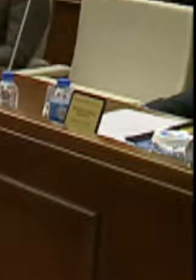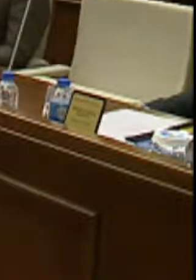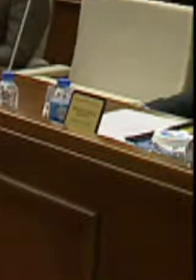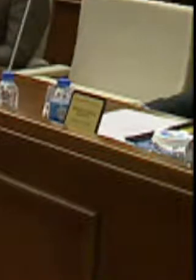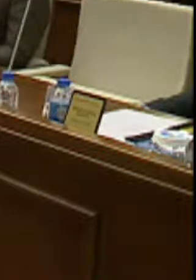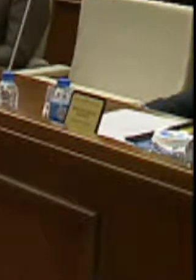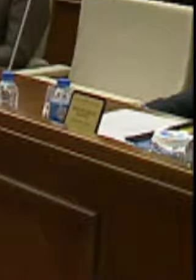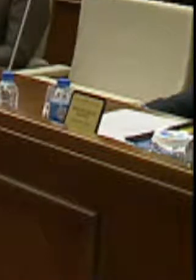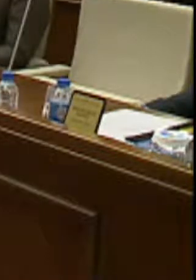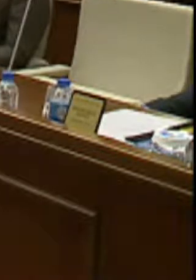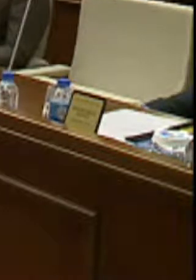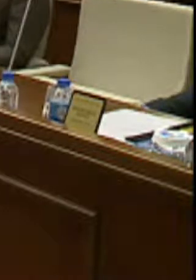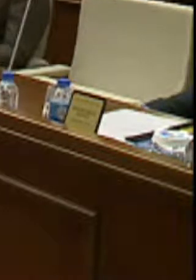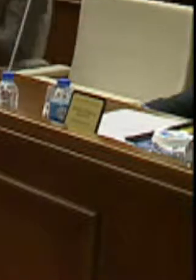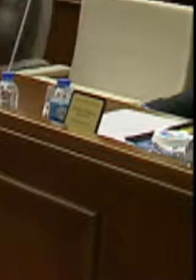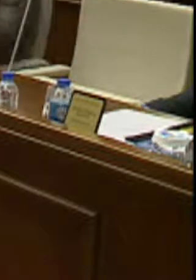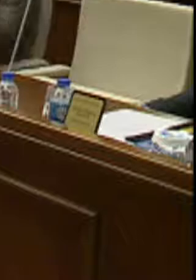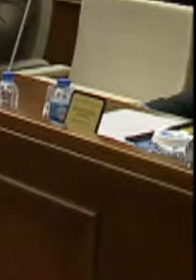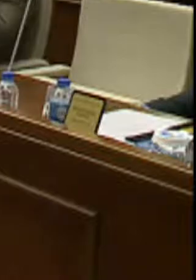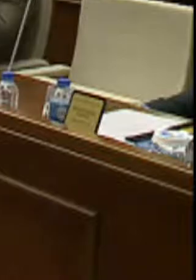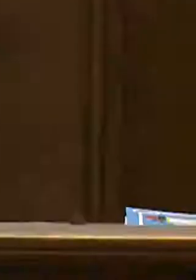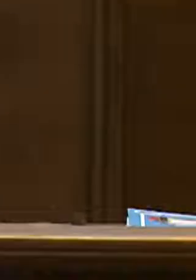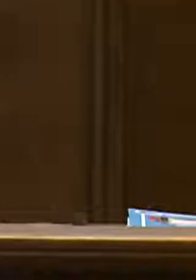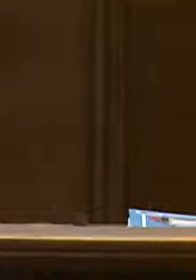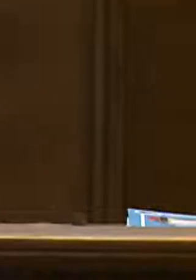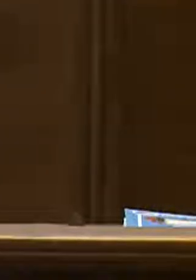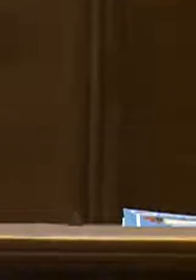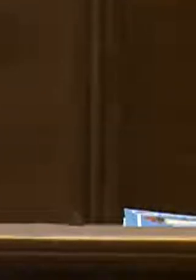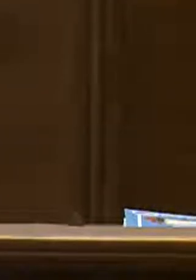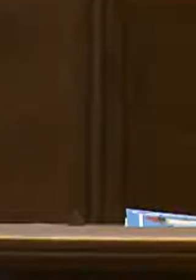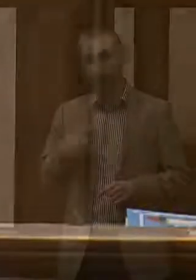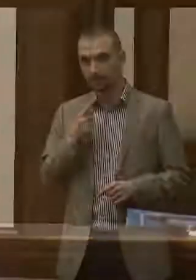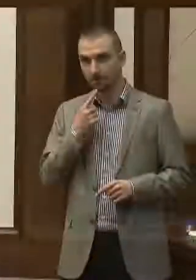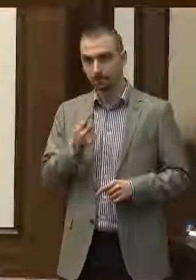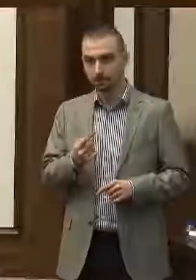Biraz sonra meclis toplantısına geçeceğiz. Takdir ederseniz ki sadece